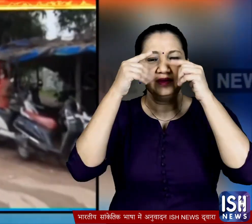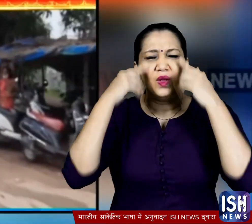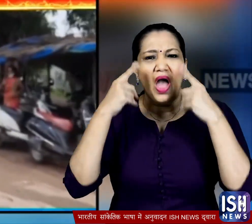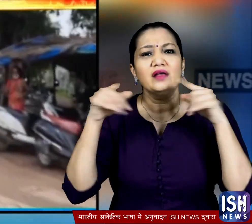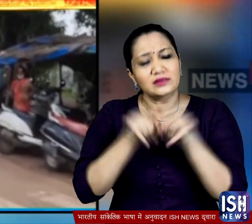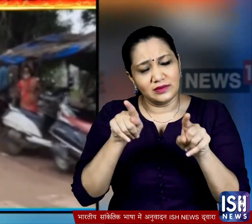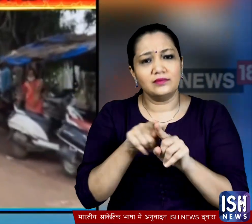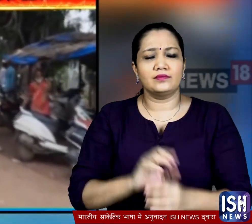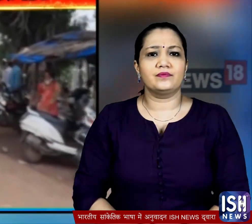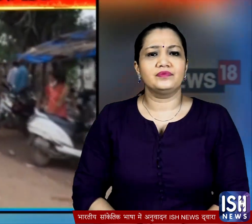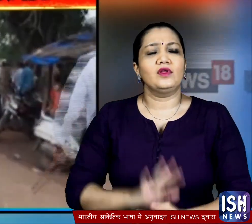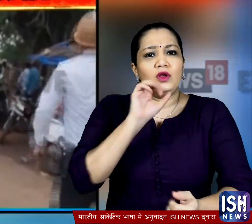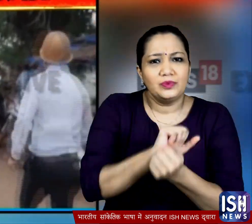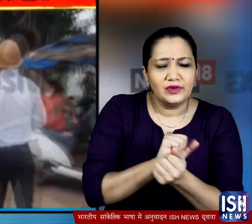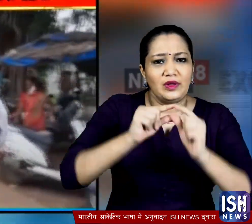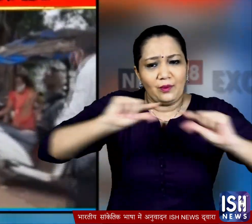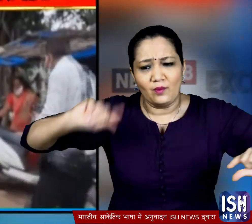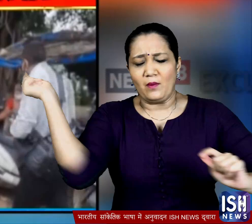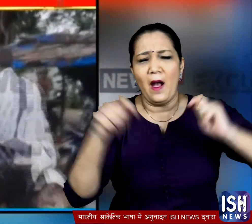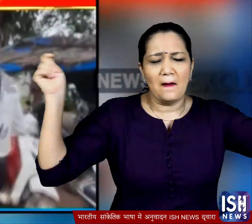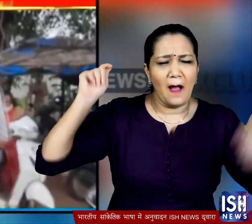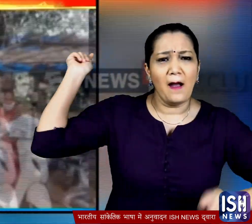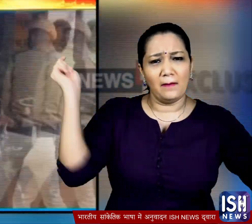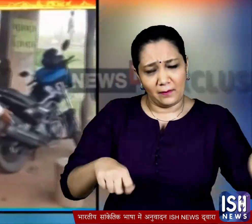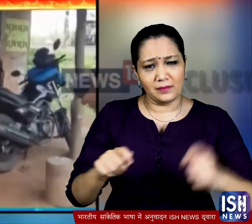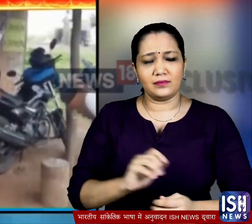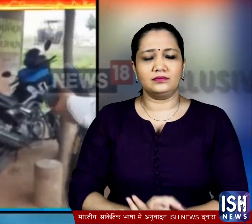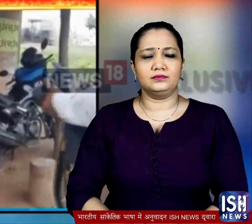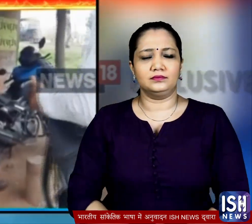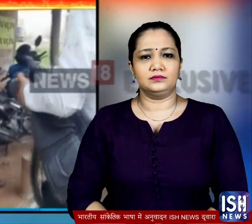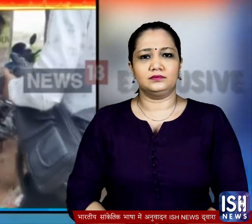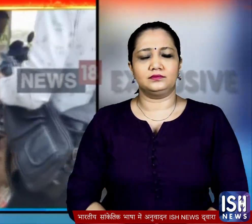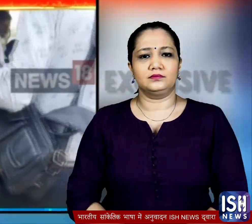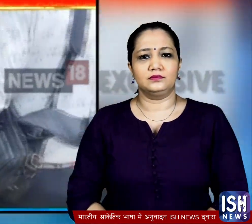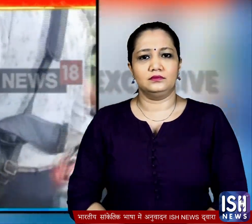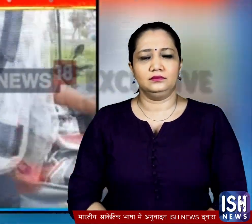यही नहीं, पुलिस ने उन्हें शांत करवाने के लिए लाठी चार्ज का भी सहारा लिया,